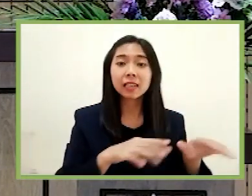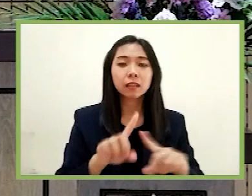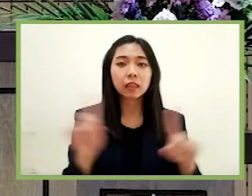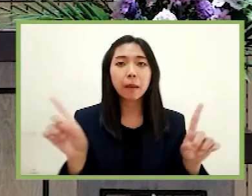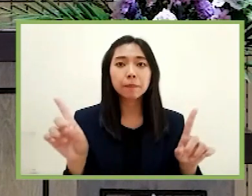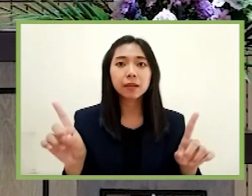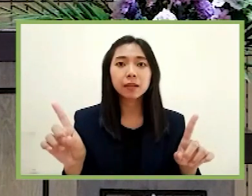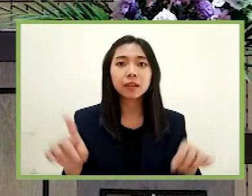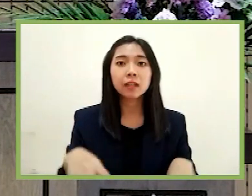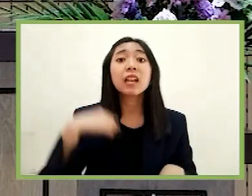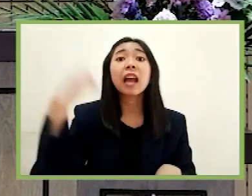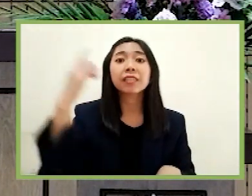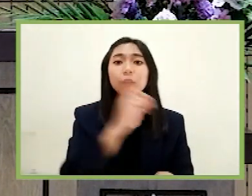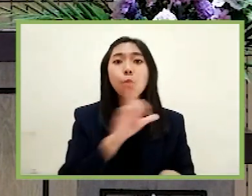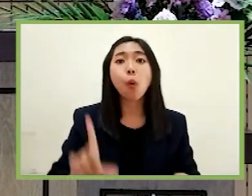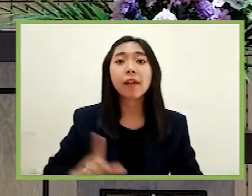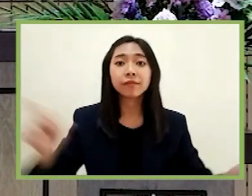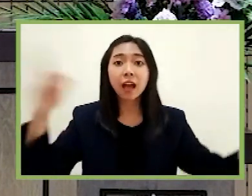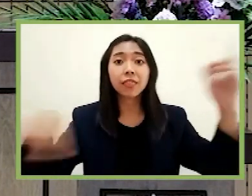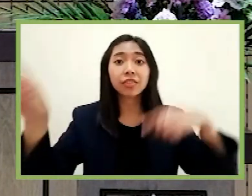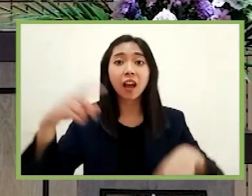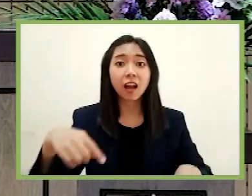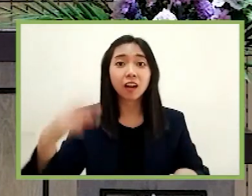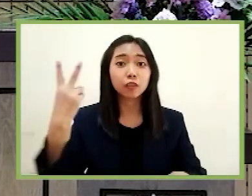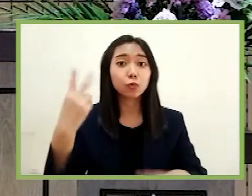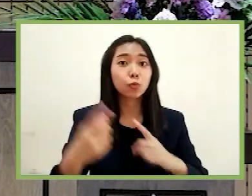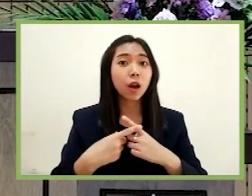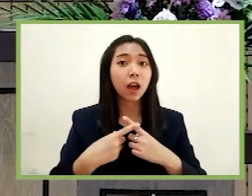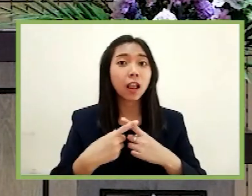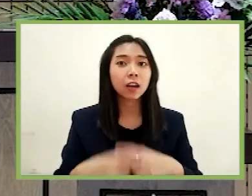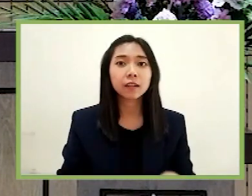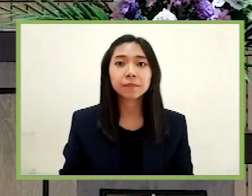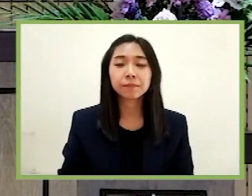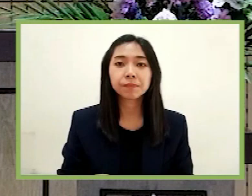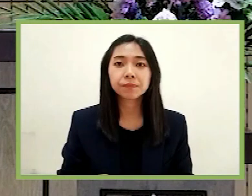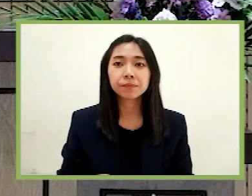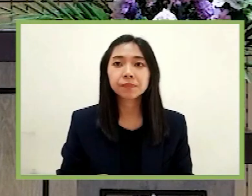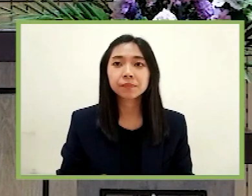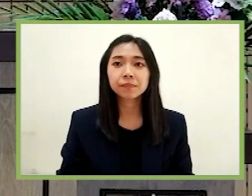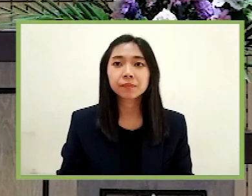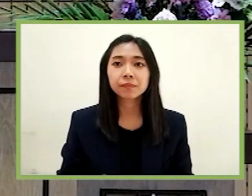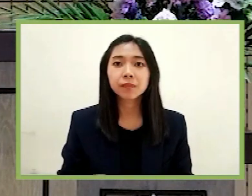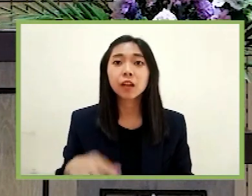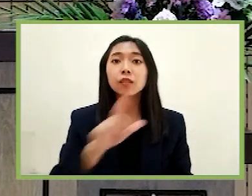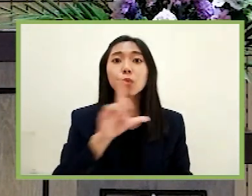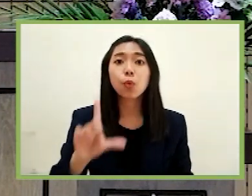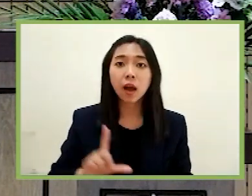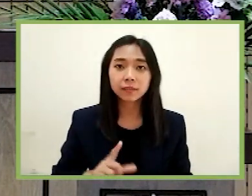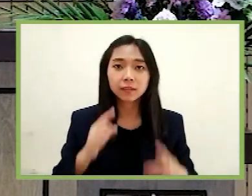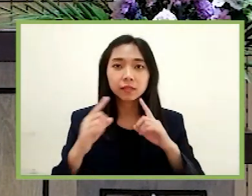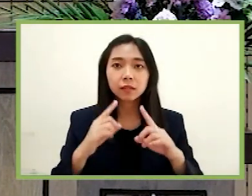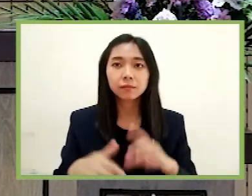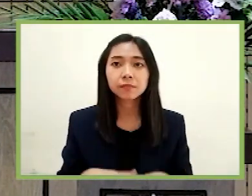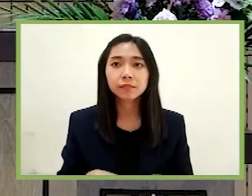Ketika Tuhan datang ke dunia ini ketika Kristus berkarya di tengah dunia ini Tuhan juga mau menegaskan